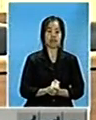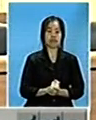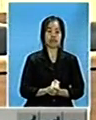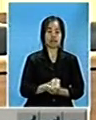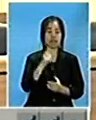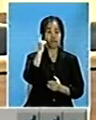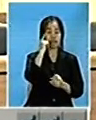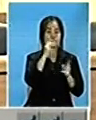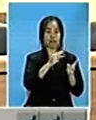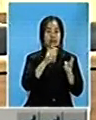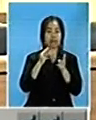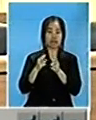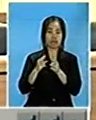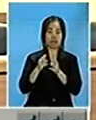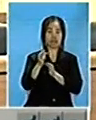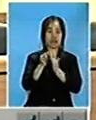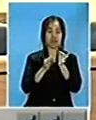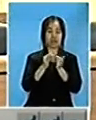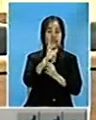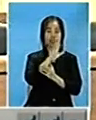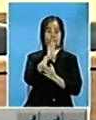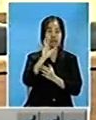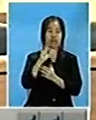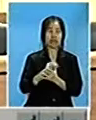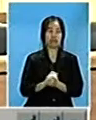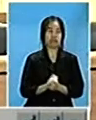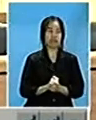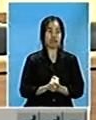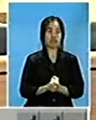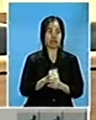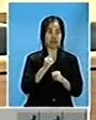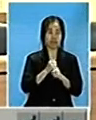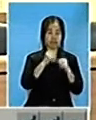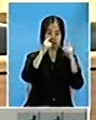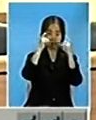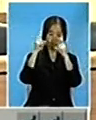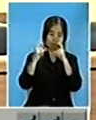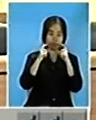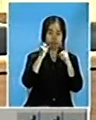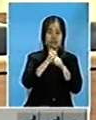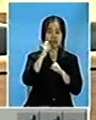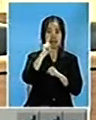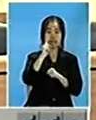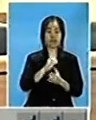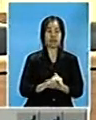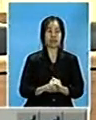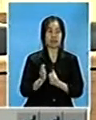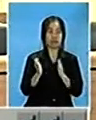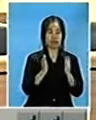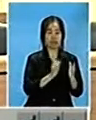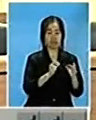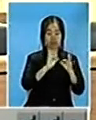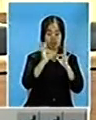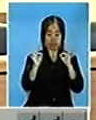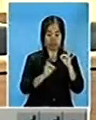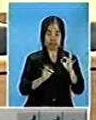างแก้ไขไปหาทางชี้แจงเอาเองเถอะว่าสิ่งที่ท่านได้ถ่ายรูปมาให้เราดูนั้นเป็นอย่างไรแต่ประเด็นเนื้อหาสำคัญ